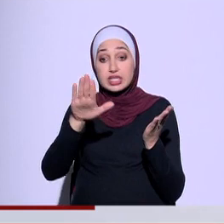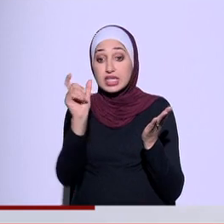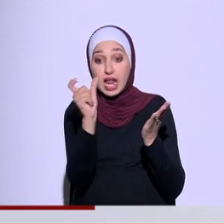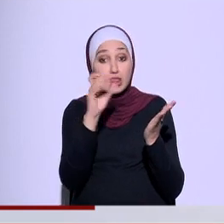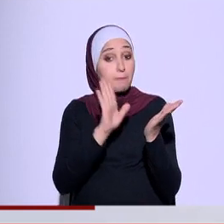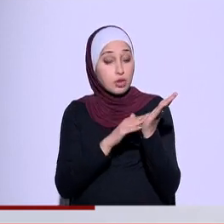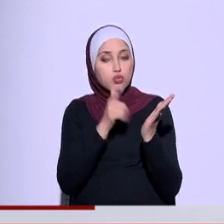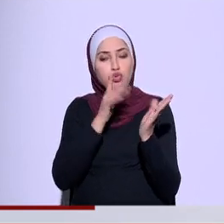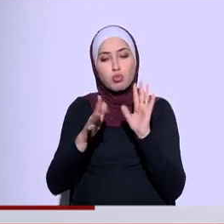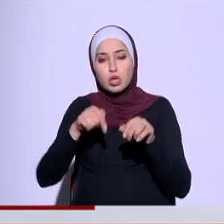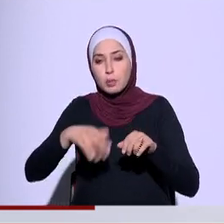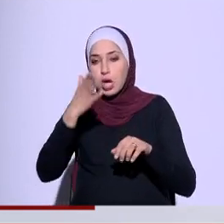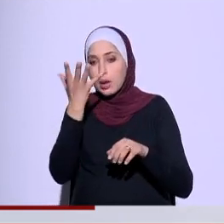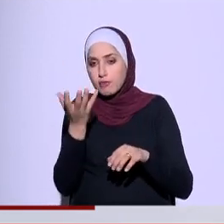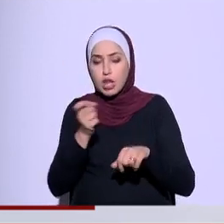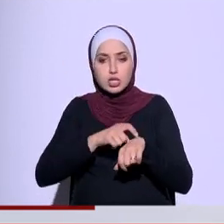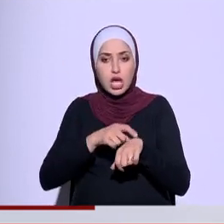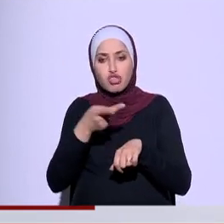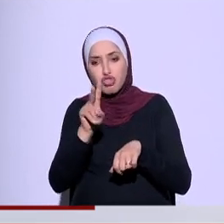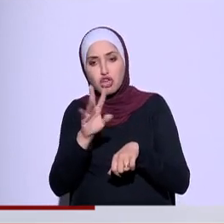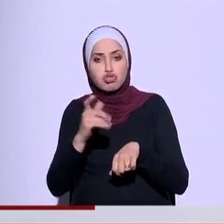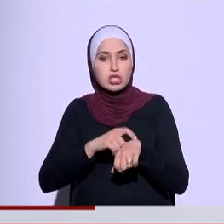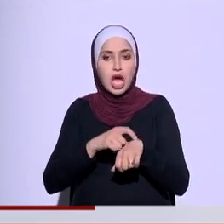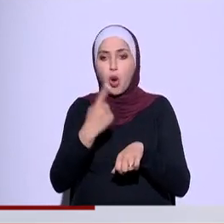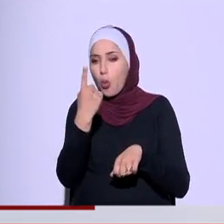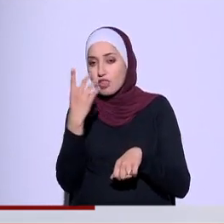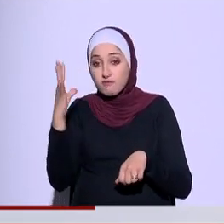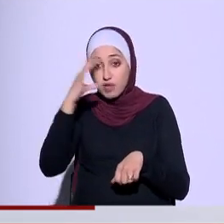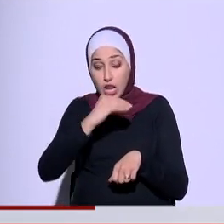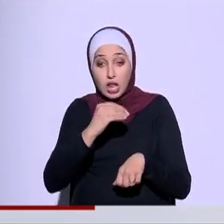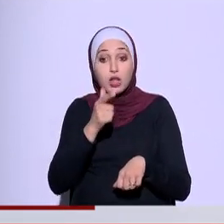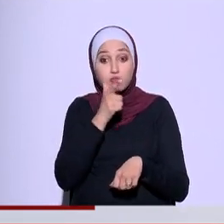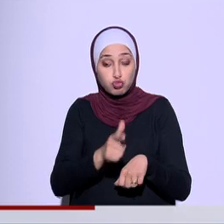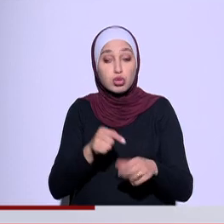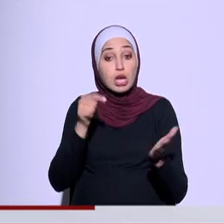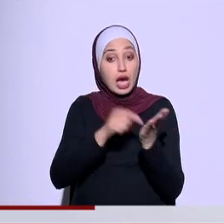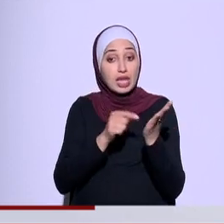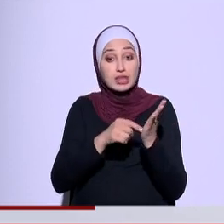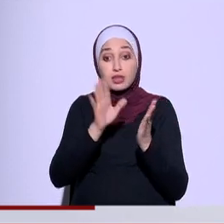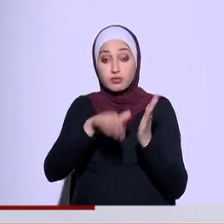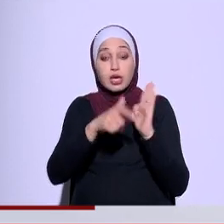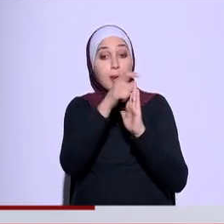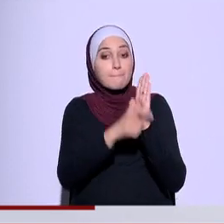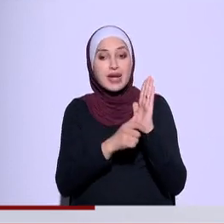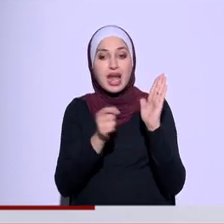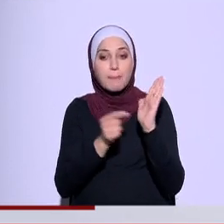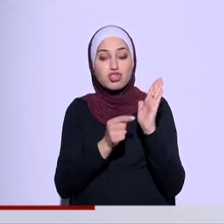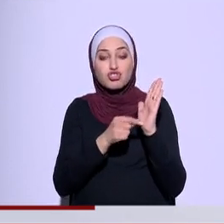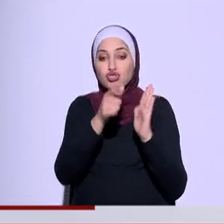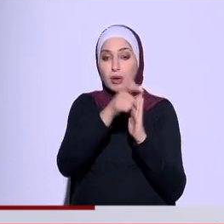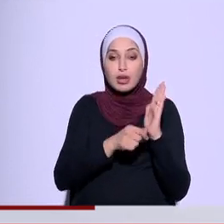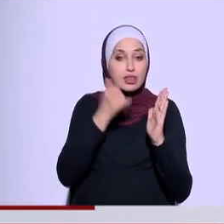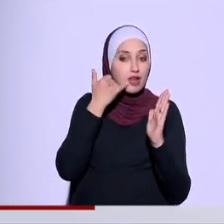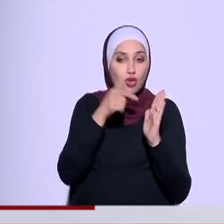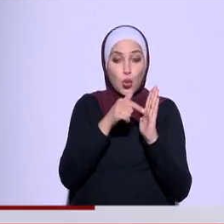ان شاء الله حنعمل زي نحكي فورس ابديت على الابلكيشن على تطبيق سند، على اساس اي مواطن